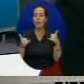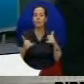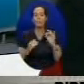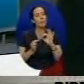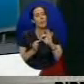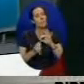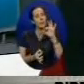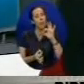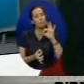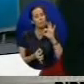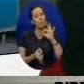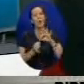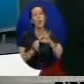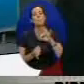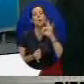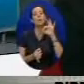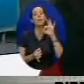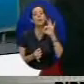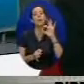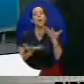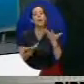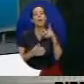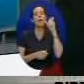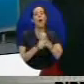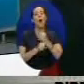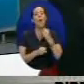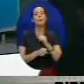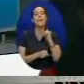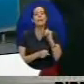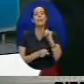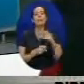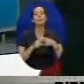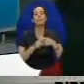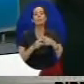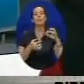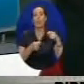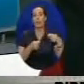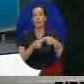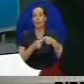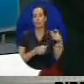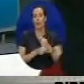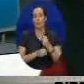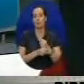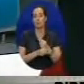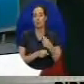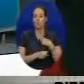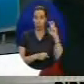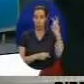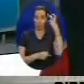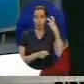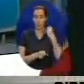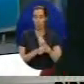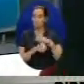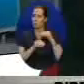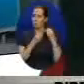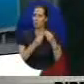מדד שמודד את הנטייה של עובד לגבי איזה סוג קשר הוא ייצור עם אנשים. זאת אומרת, כשאנחנו מגייסים מישהו, אנחנו